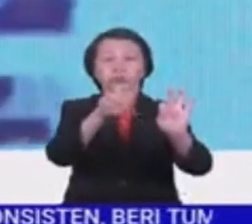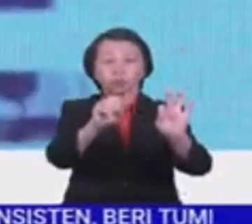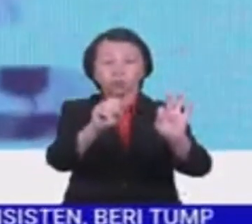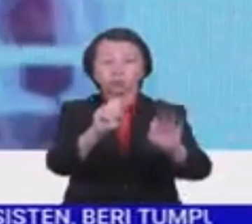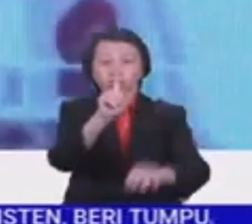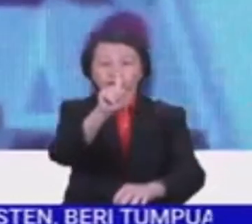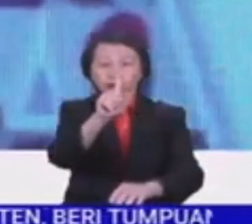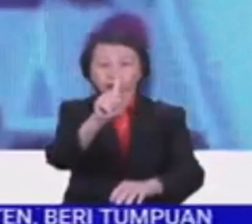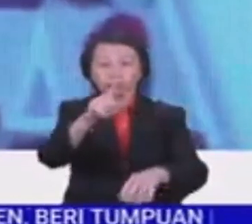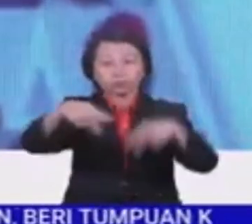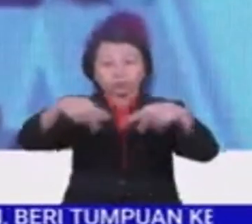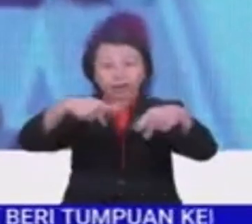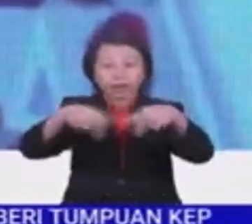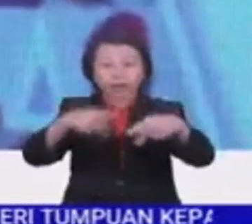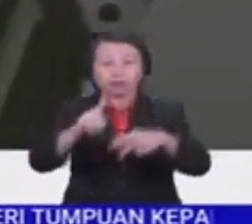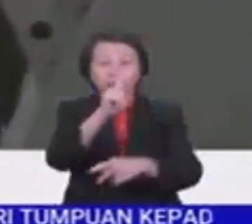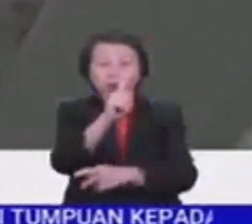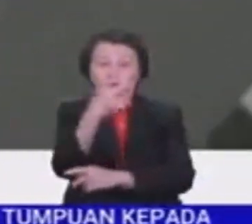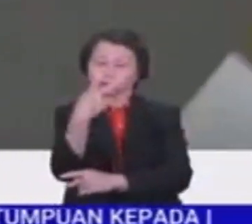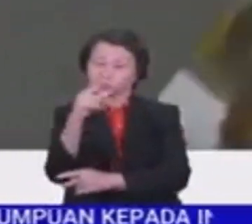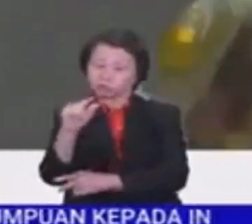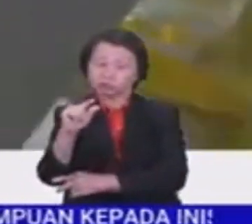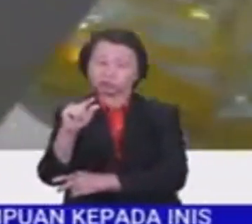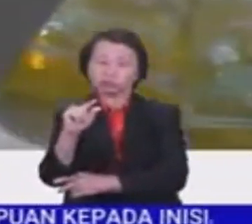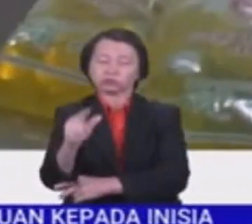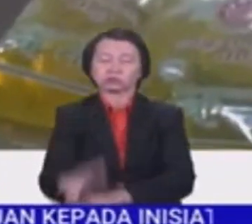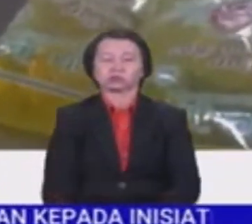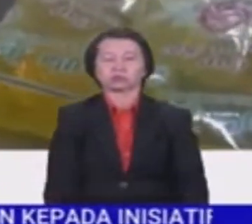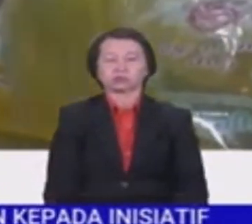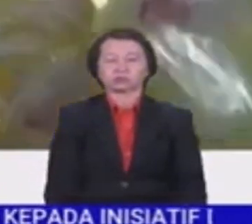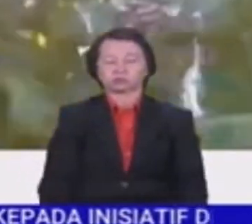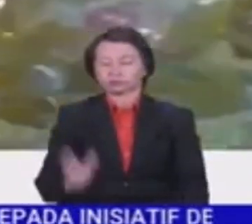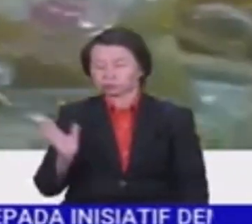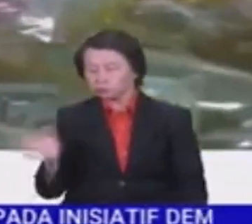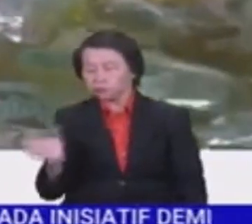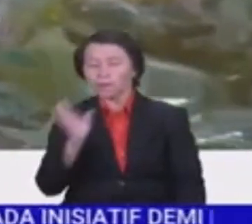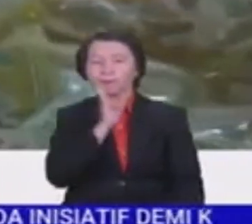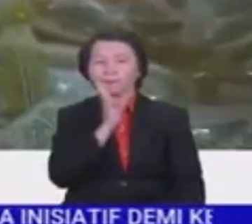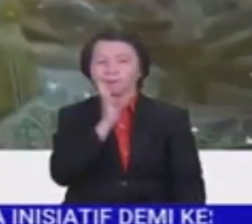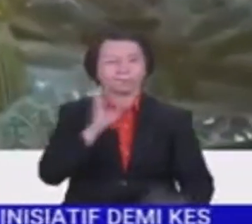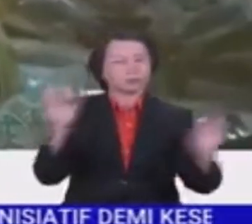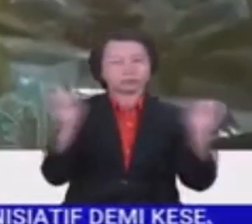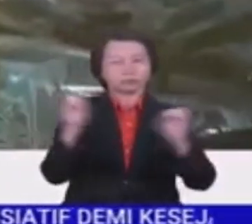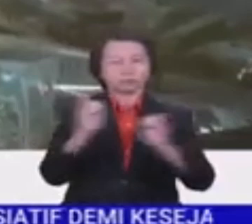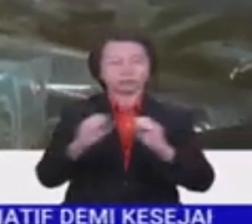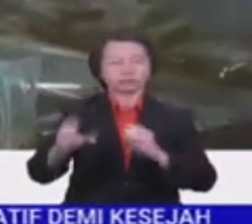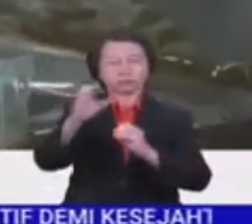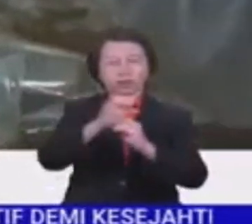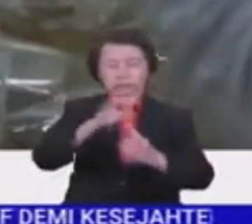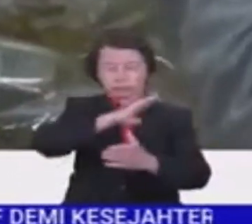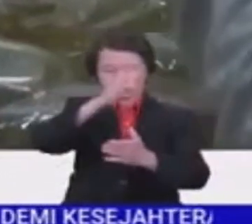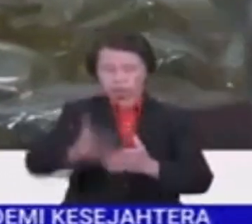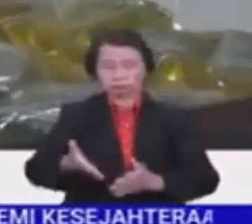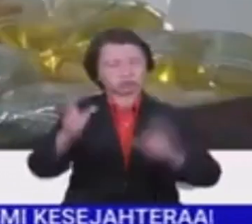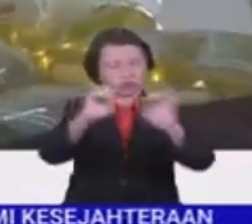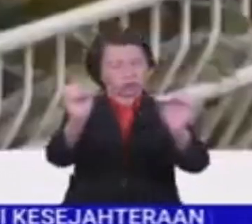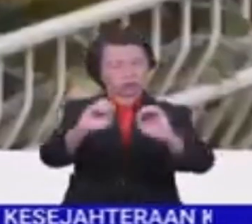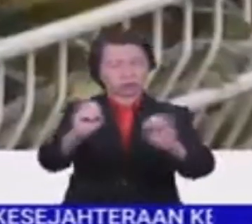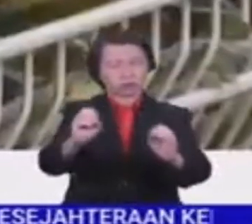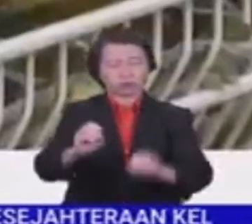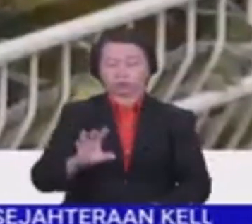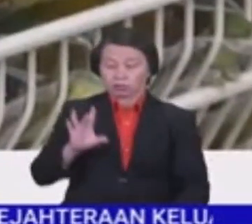RM9.50 sekampit 1 kilo. Beliau menegaskan tiada subsidi ditamatkan. Setakat ini